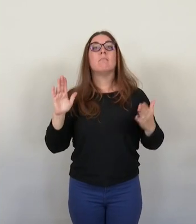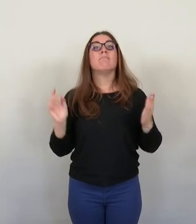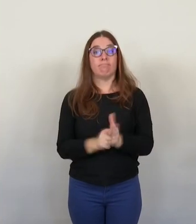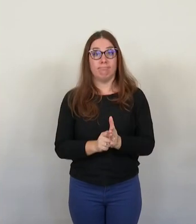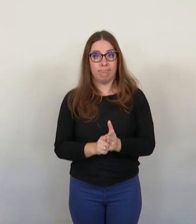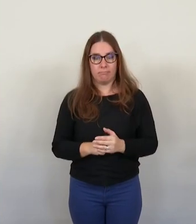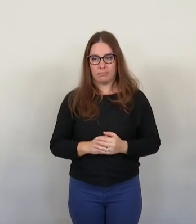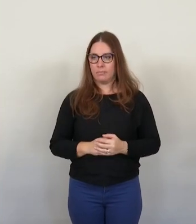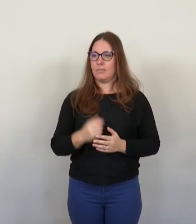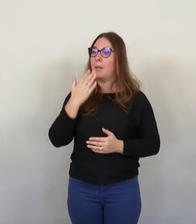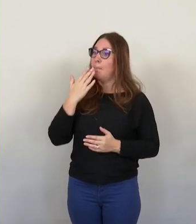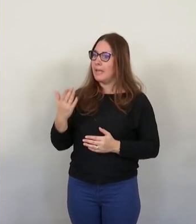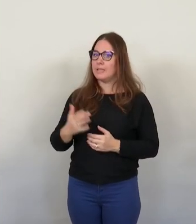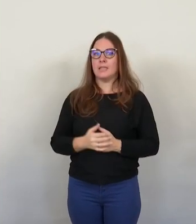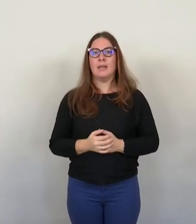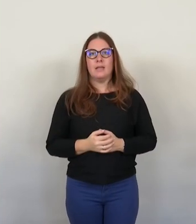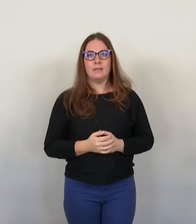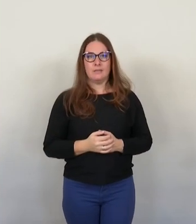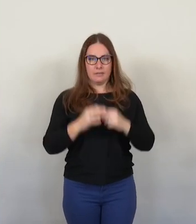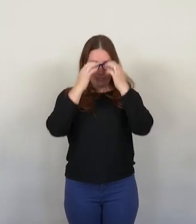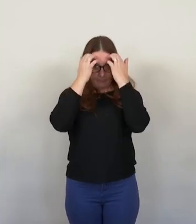Madame Chalas don la parole